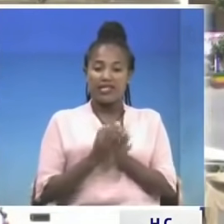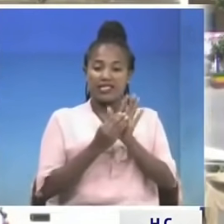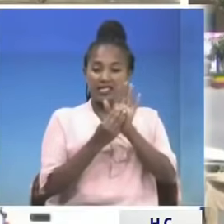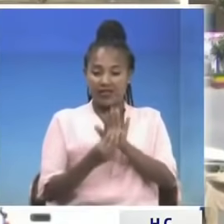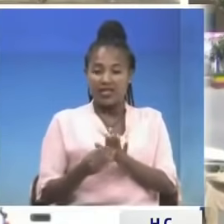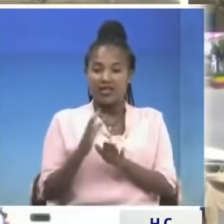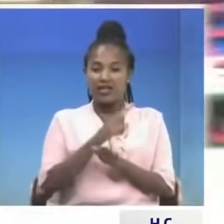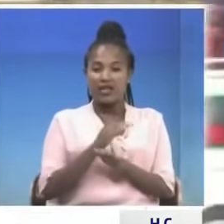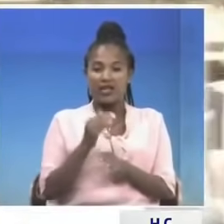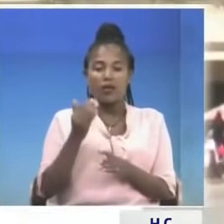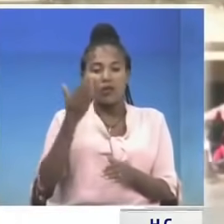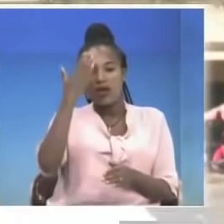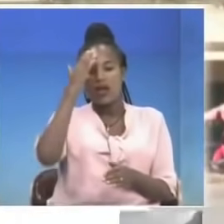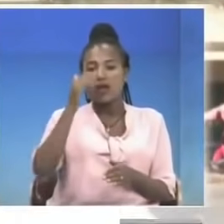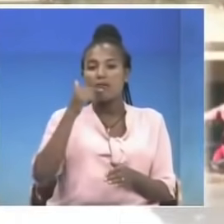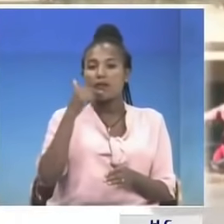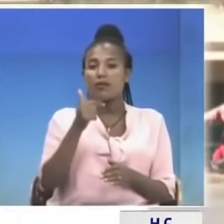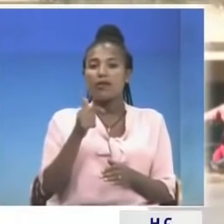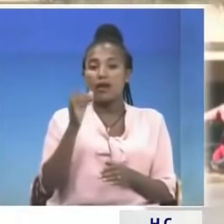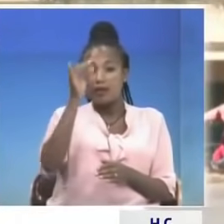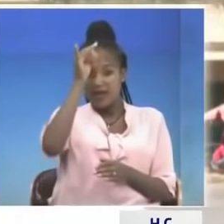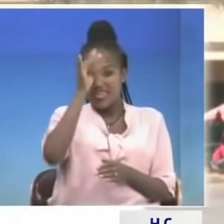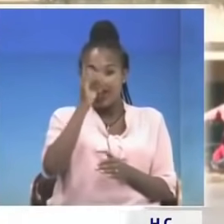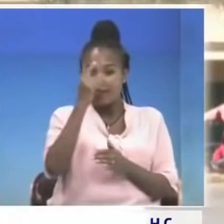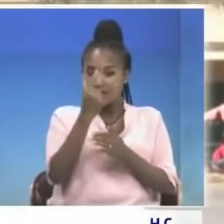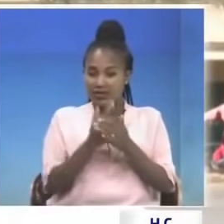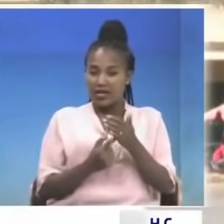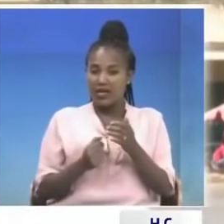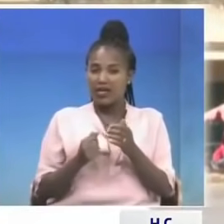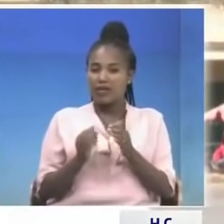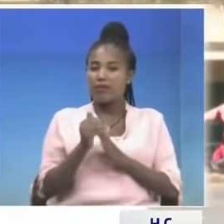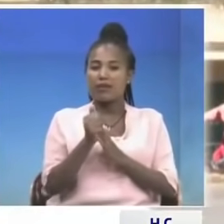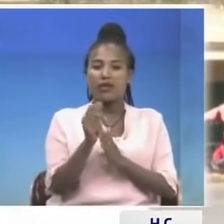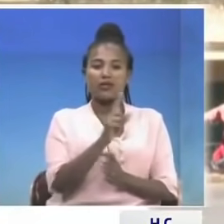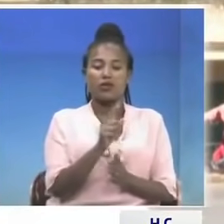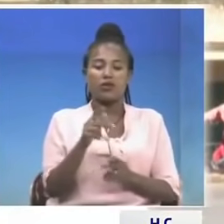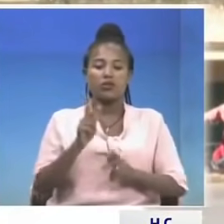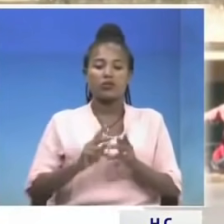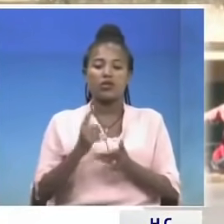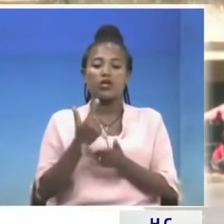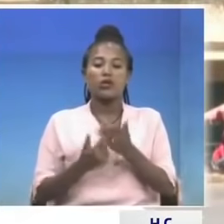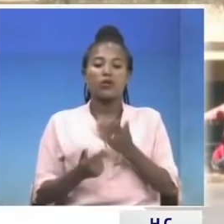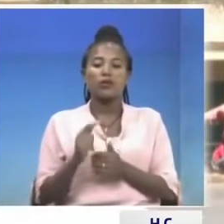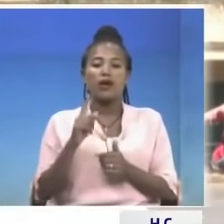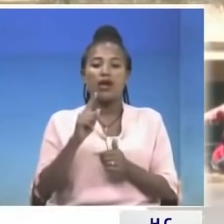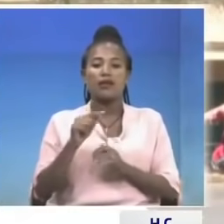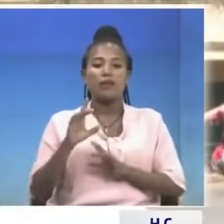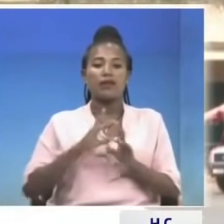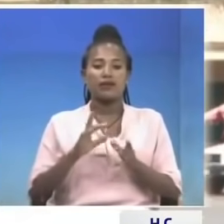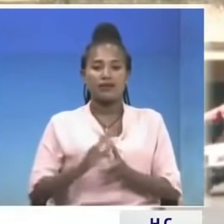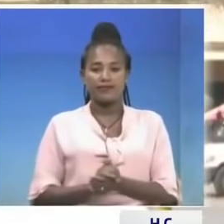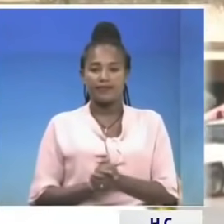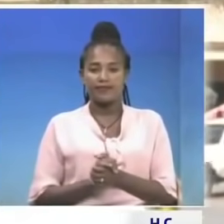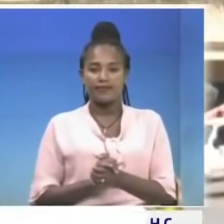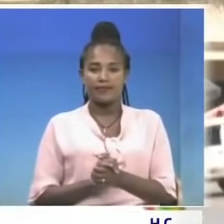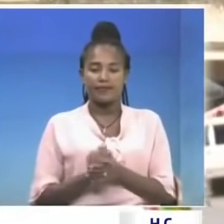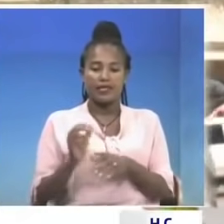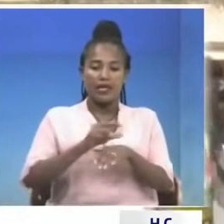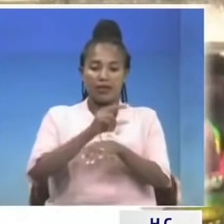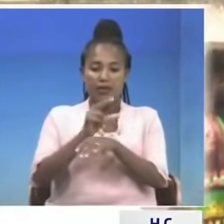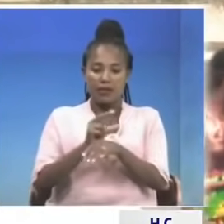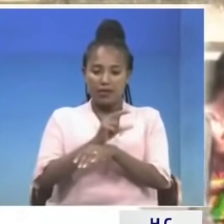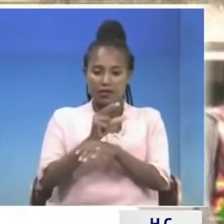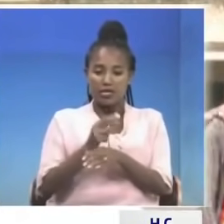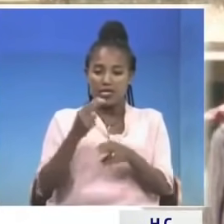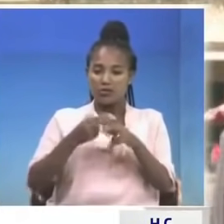የተጨፈለቀና እናውቅልሃለን በሚሉ በልሂቃን ብቻ የተመረኮዘ ሳይሆን ህዝቡ የተወያየበት አንድ የሚያደርገን ብሔር ብሔረሰቦች